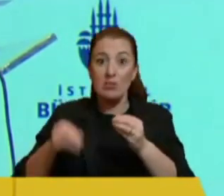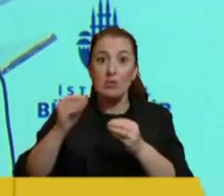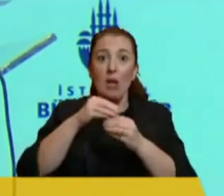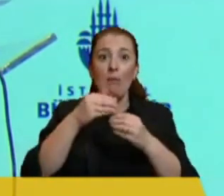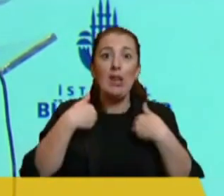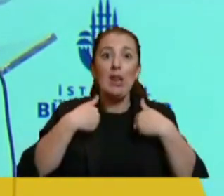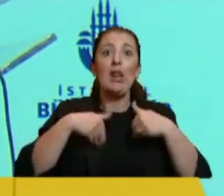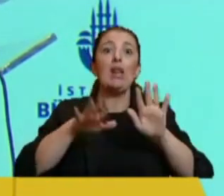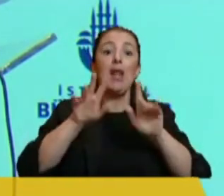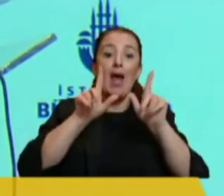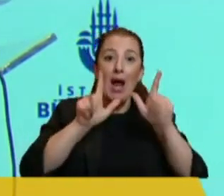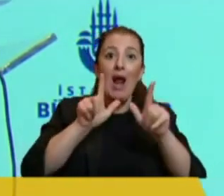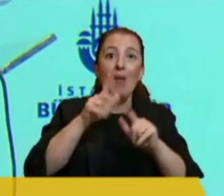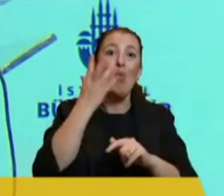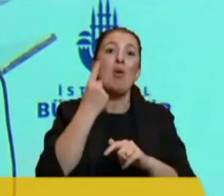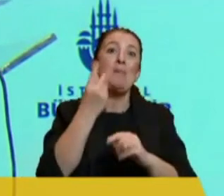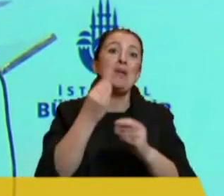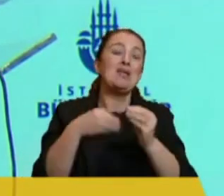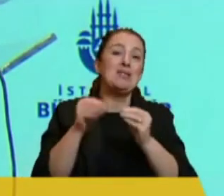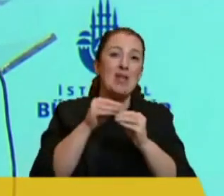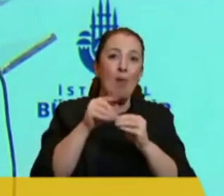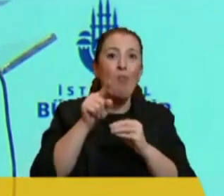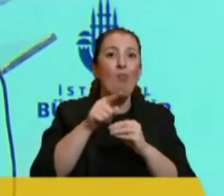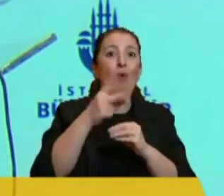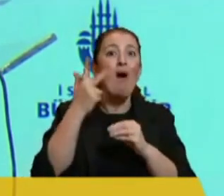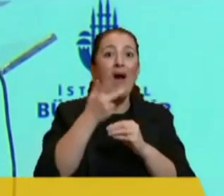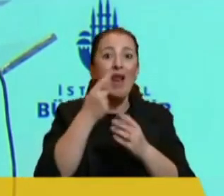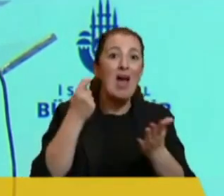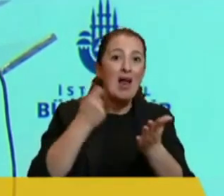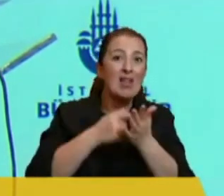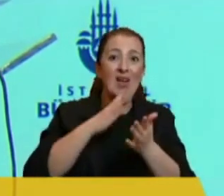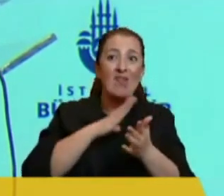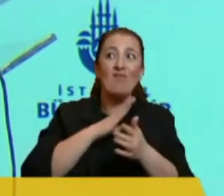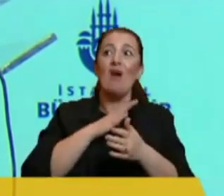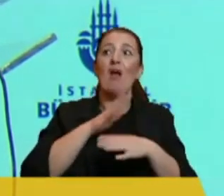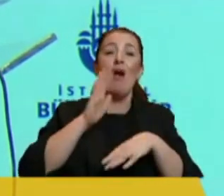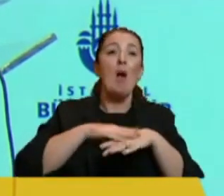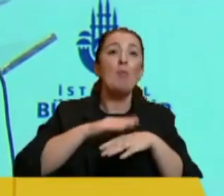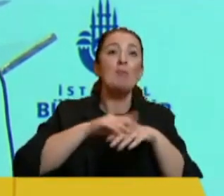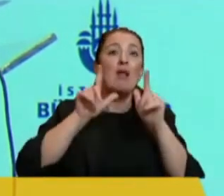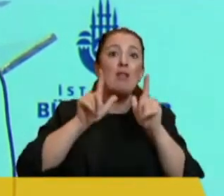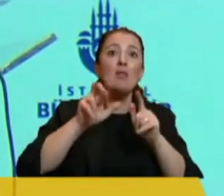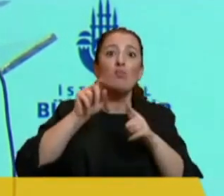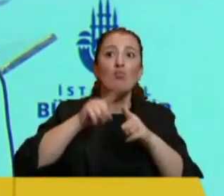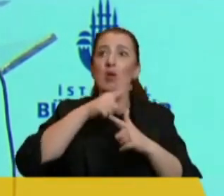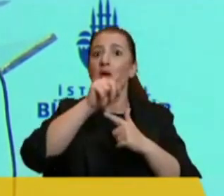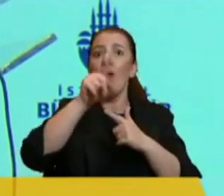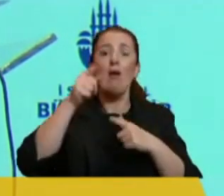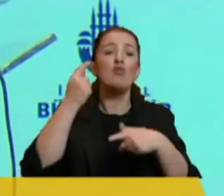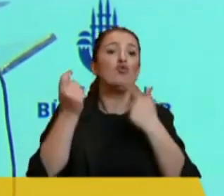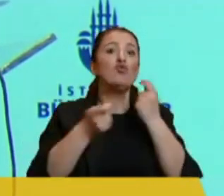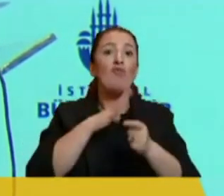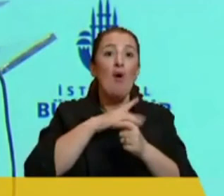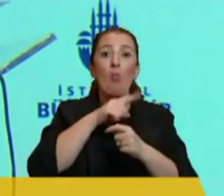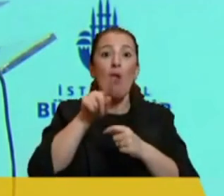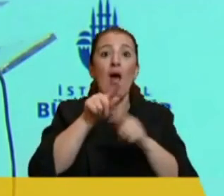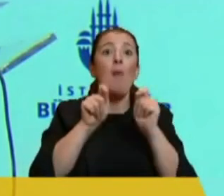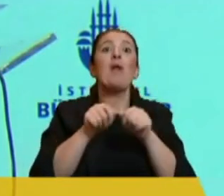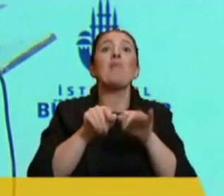zamanımız gerekli bir zam bu kadar yatırımlar yapılması gereken yatırımlar Eğer yapılmazsa